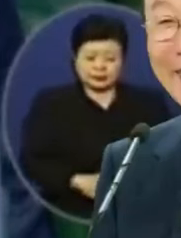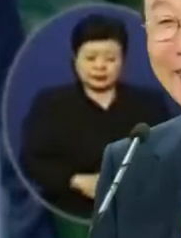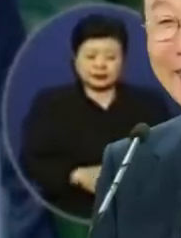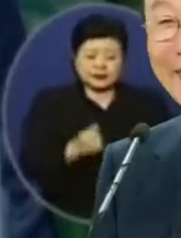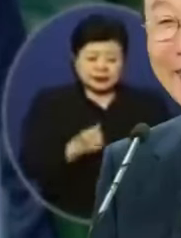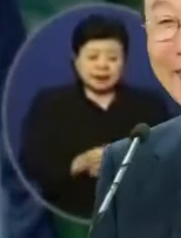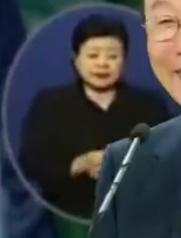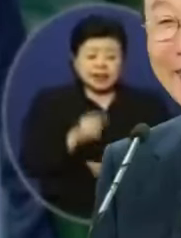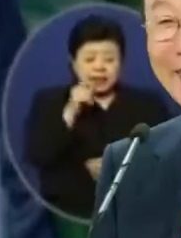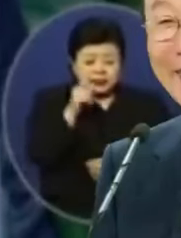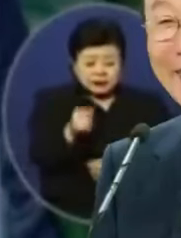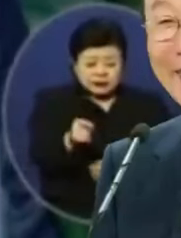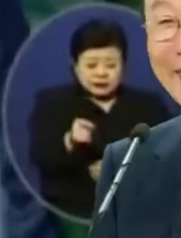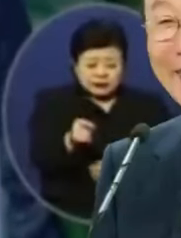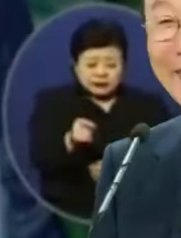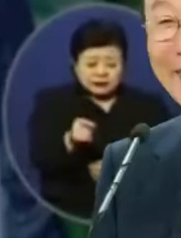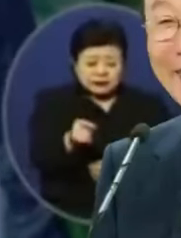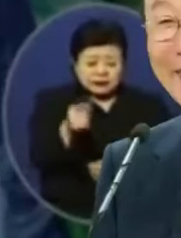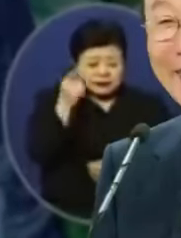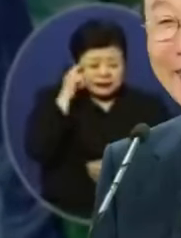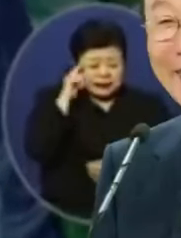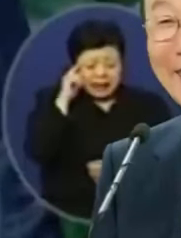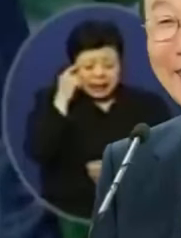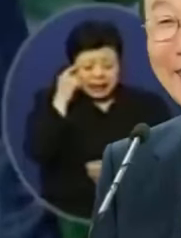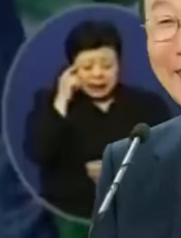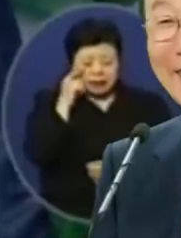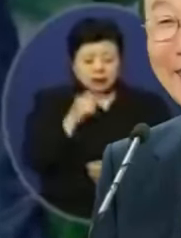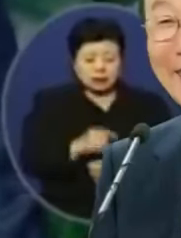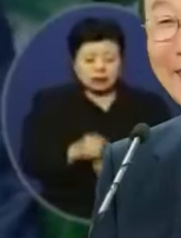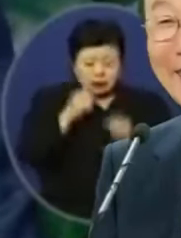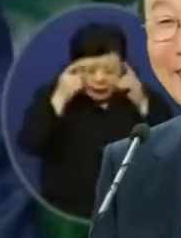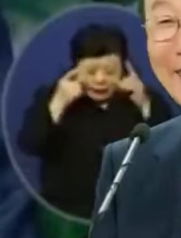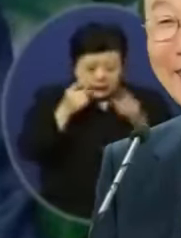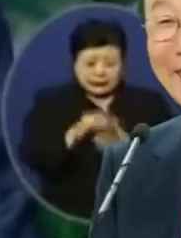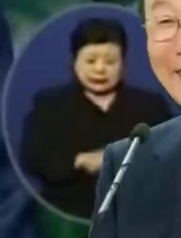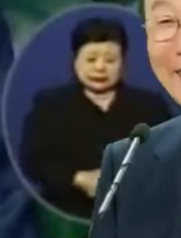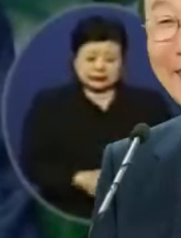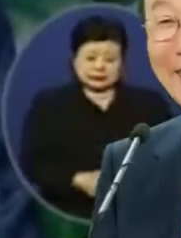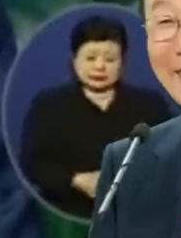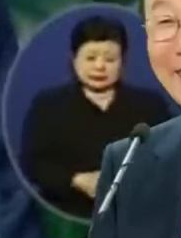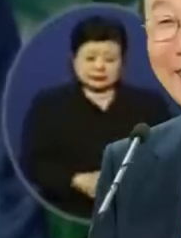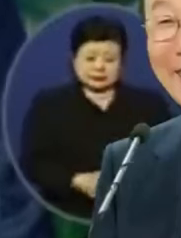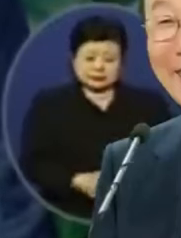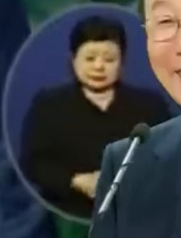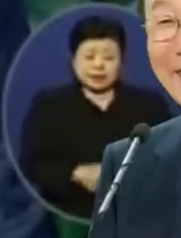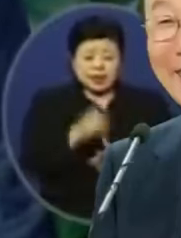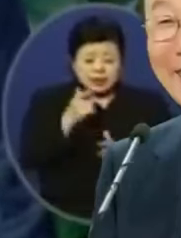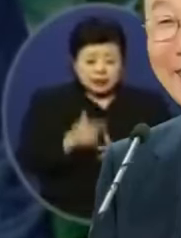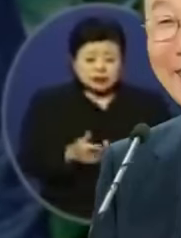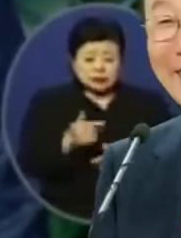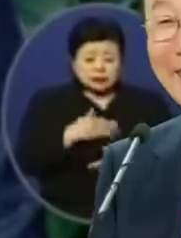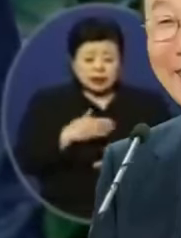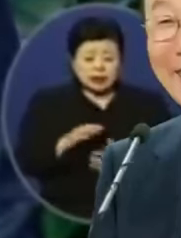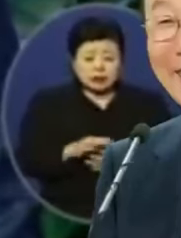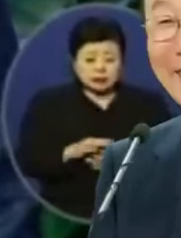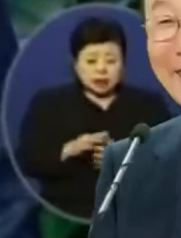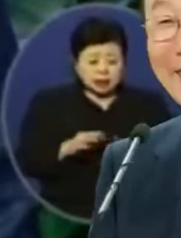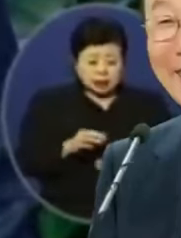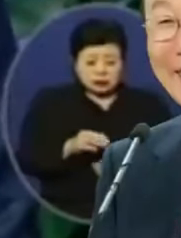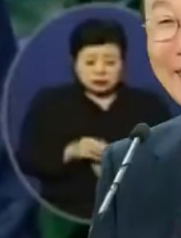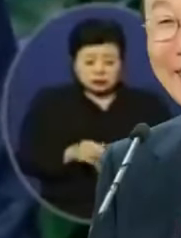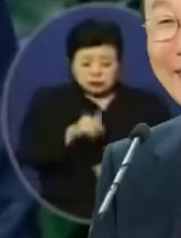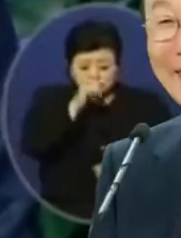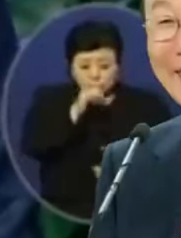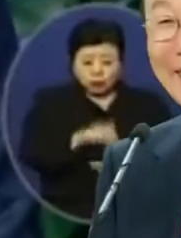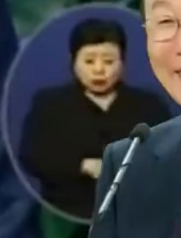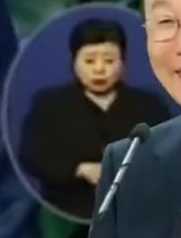그러므로 이것을 우리가 생각하고 깨달아야 되는 것입니다. 예수님과 내가 무슨 상관이 있느냐? 상관이